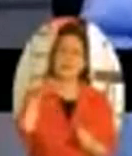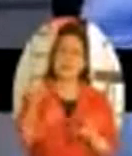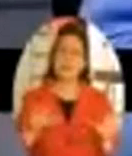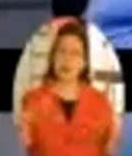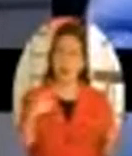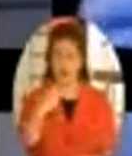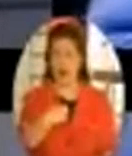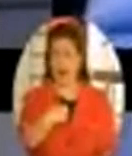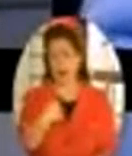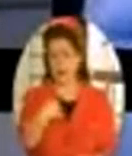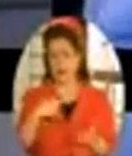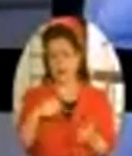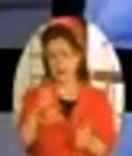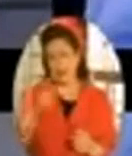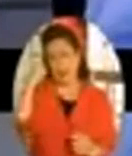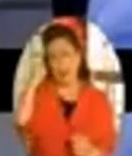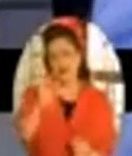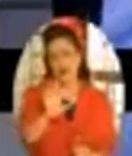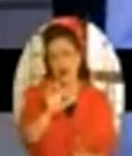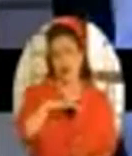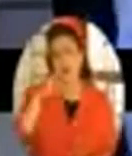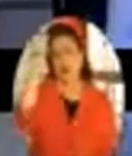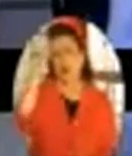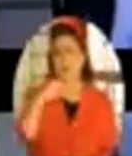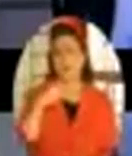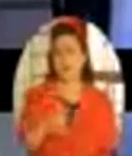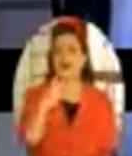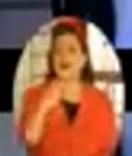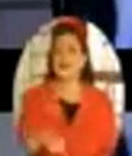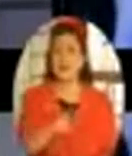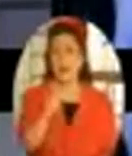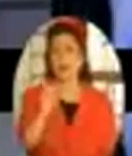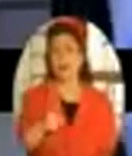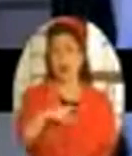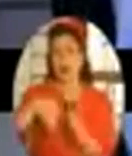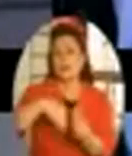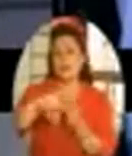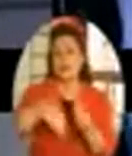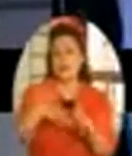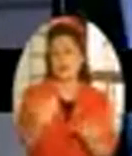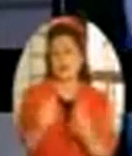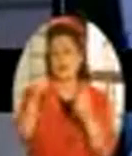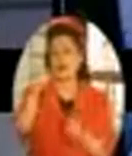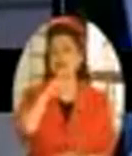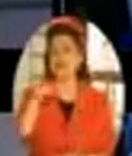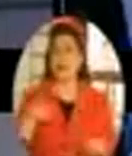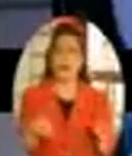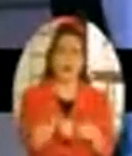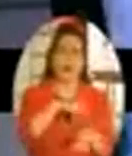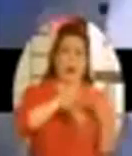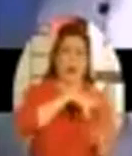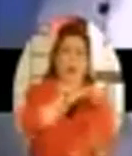אומר אני מתכוון, זאת הדעה הרווחת בקרב הדרוזים בישראל. ישראל לא צריכה להסתבך בבוץ הסורי כמו שהסתבכה